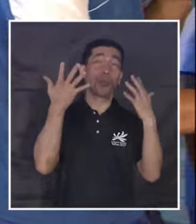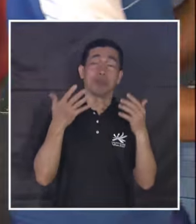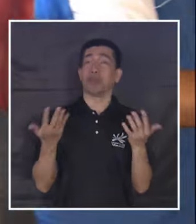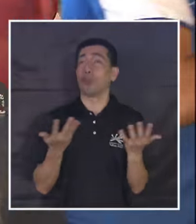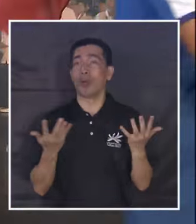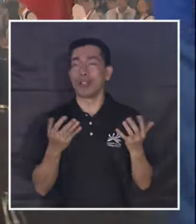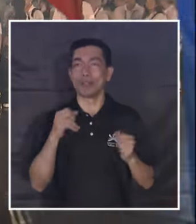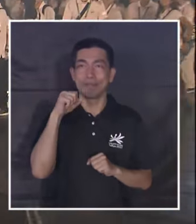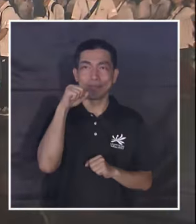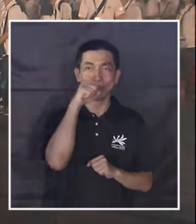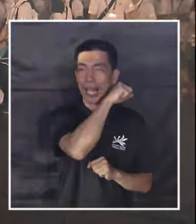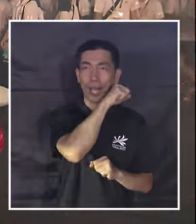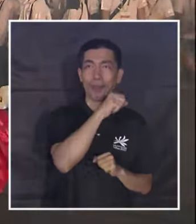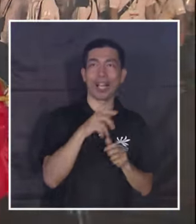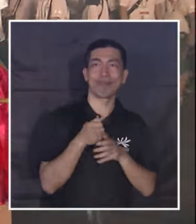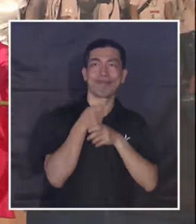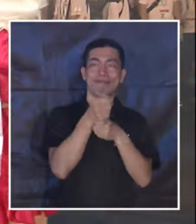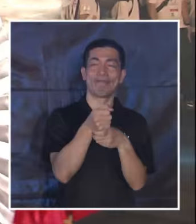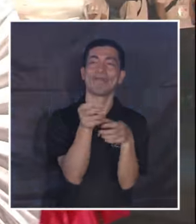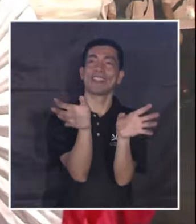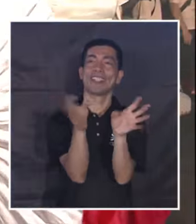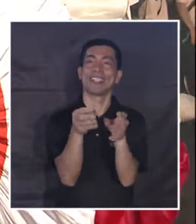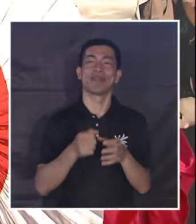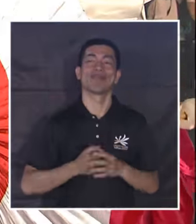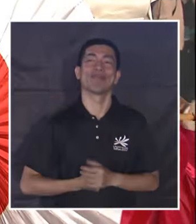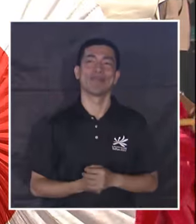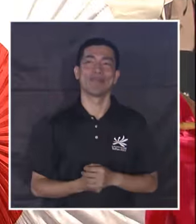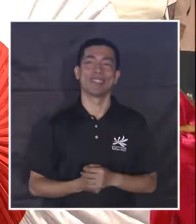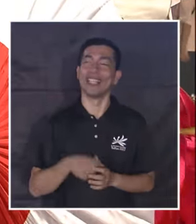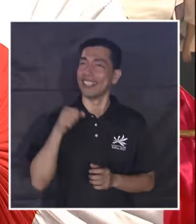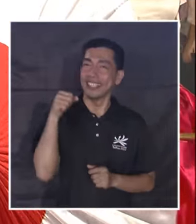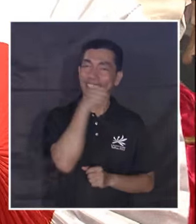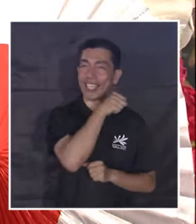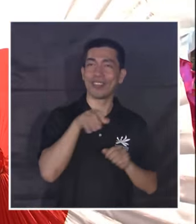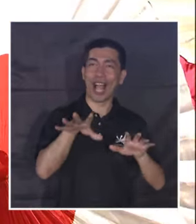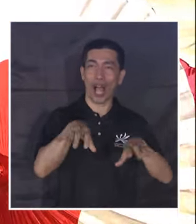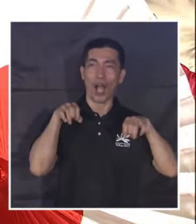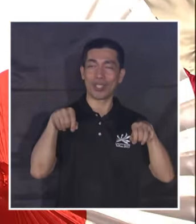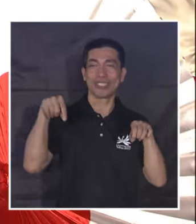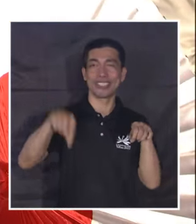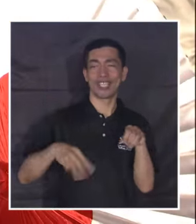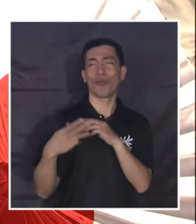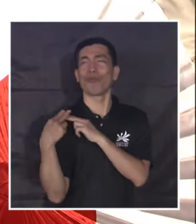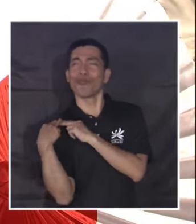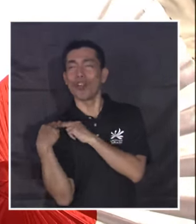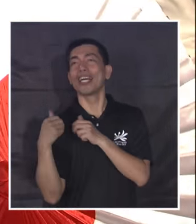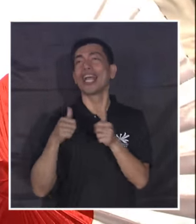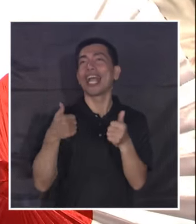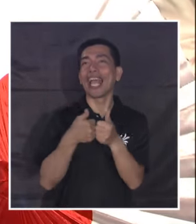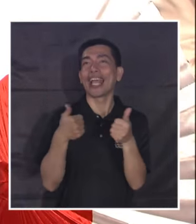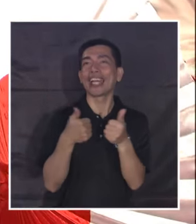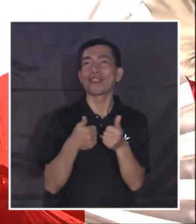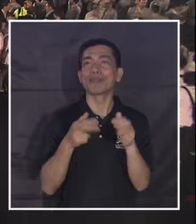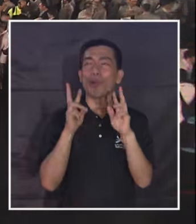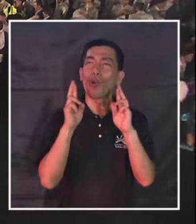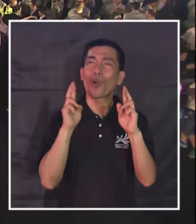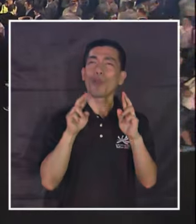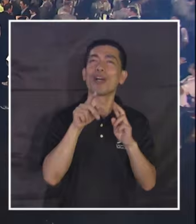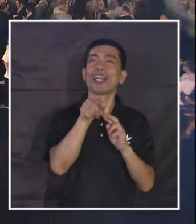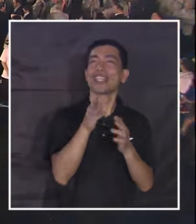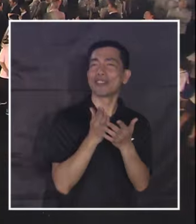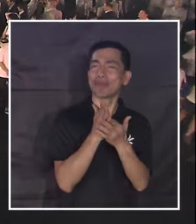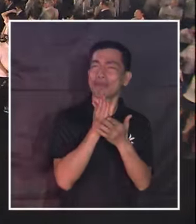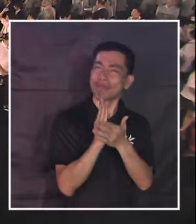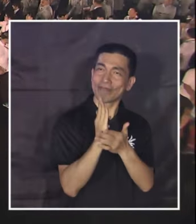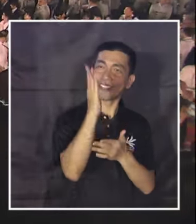代表队，地主队呢这一次希望各位能有非常优异的成绩，也为这一次的